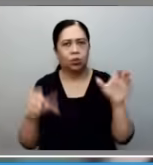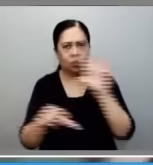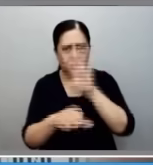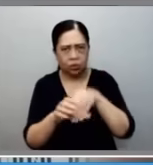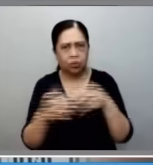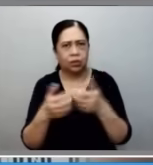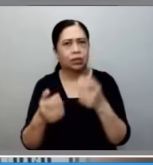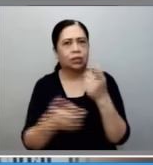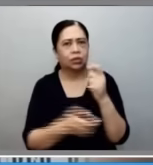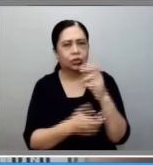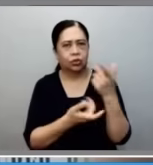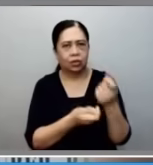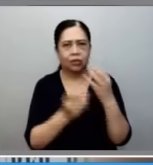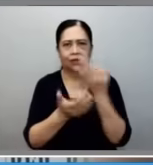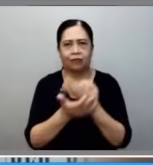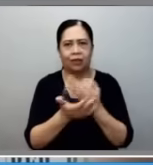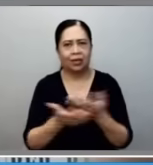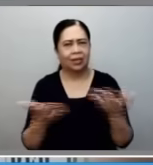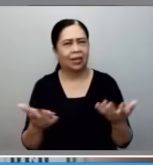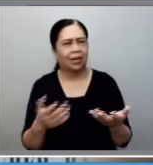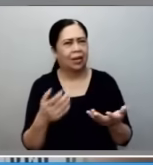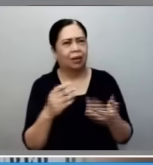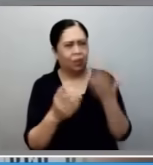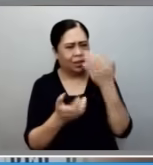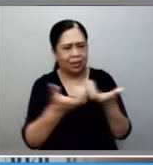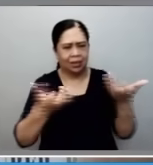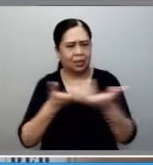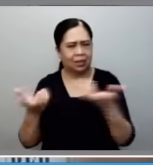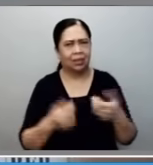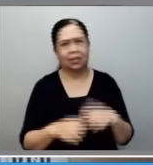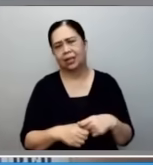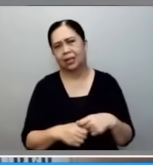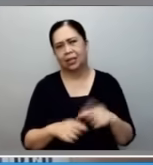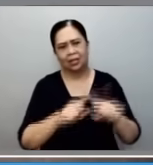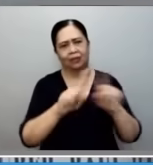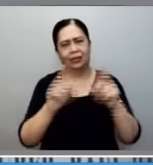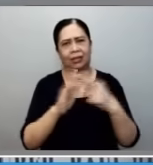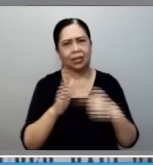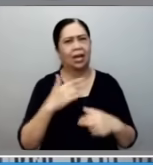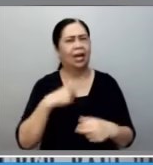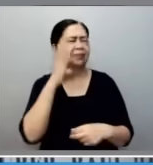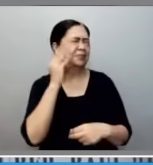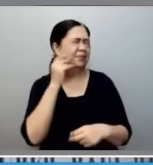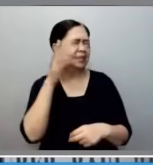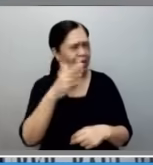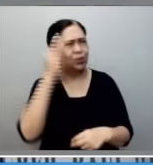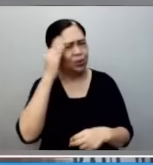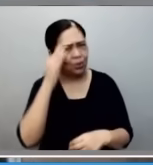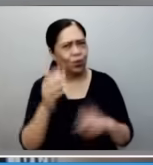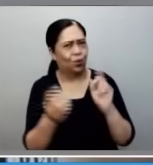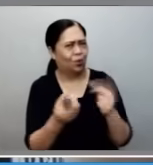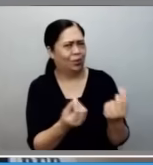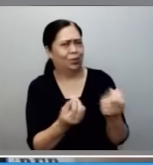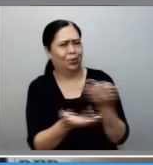fund. Yun na nga sir, magkakaiba na naman ang investment policy dyan. I came from that industry and I know what funds, how